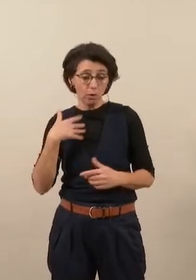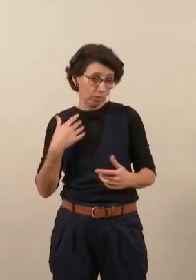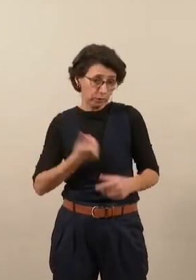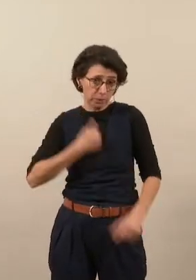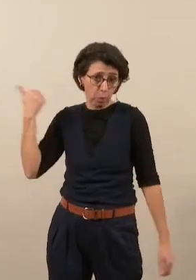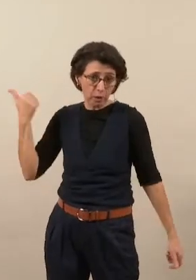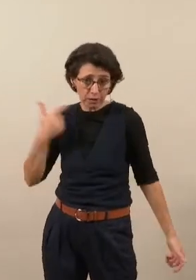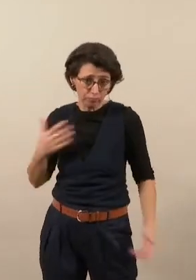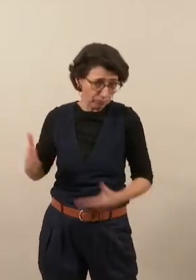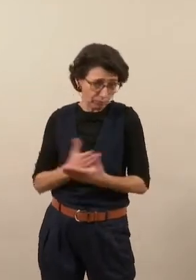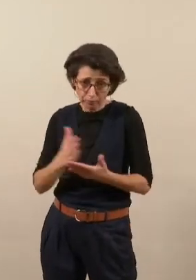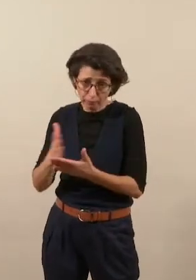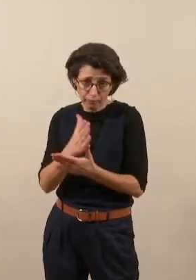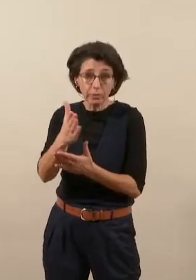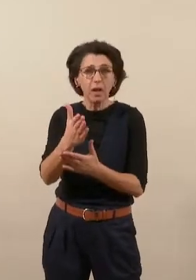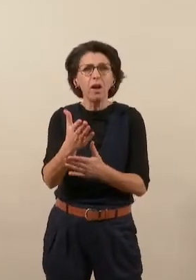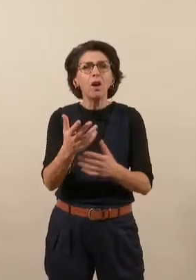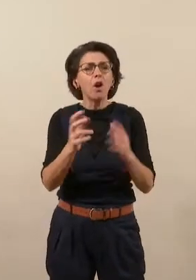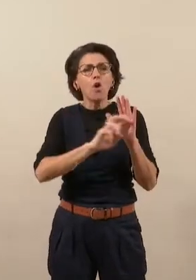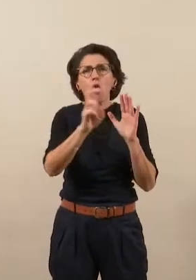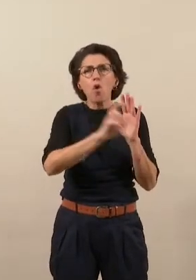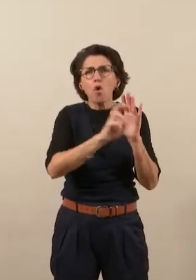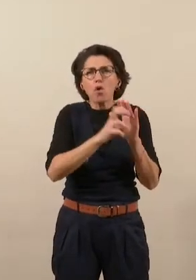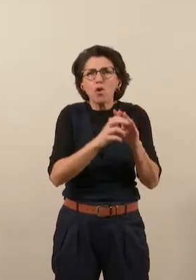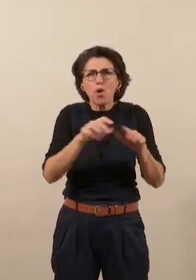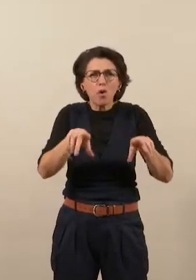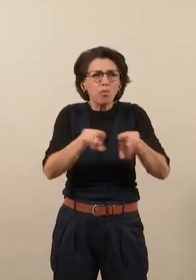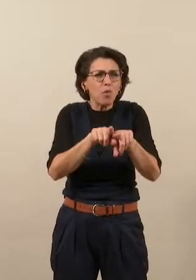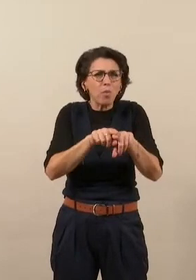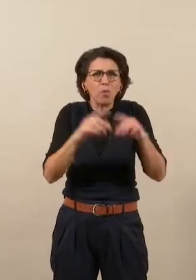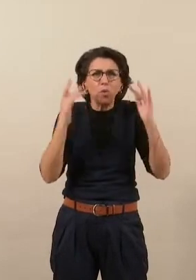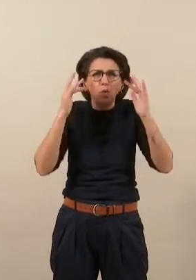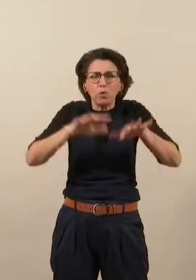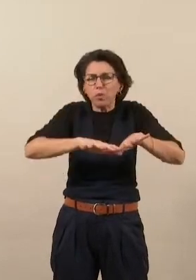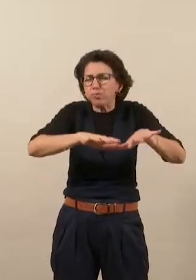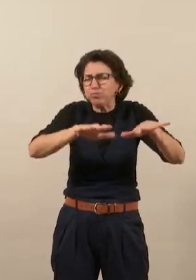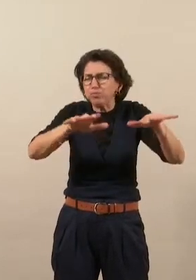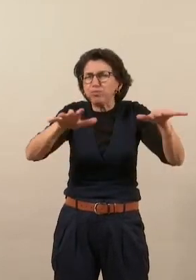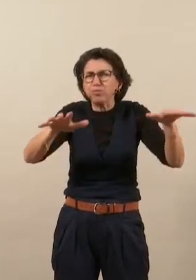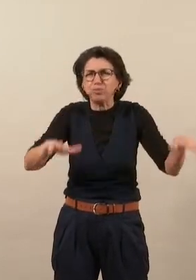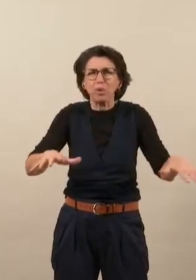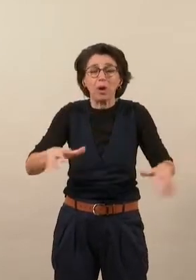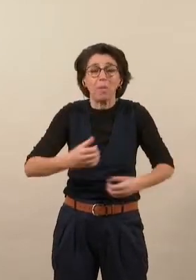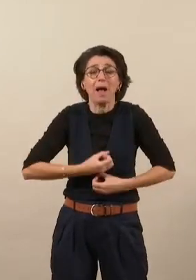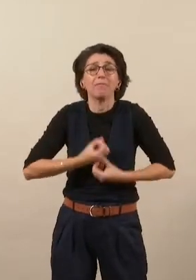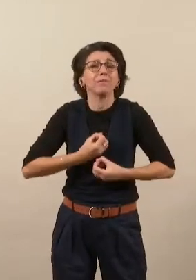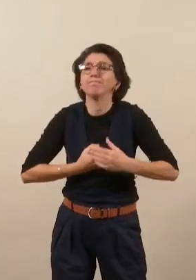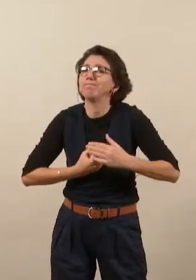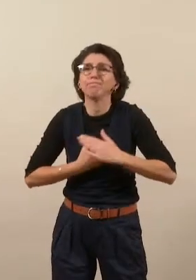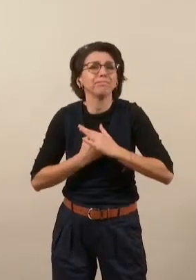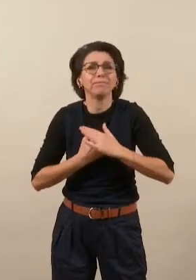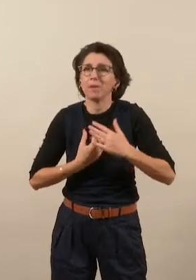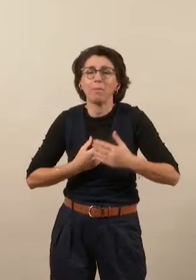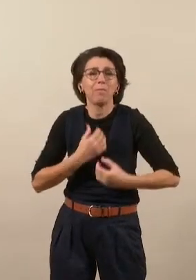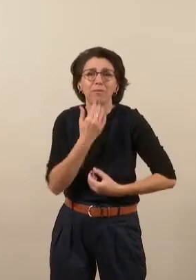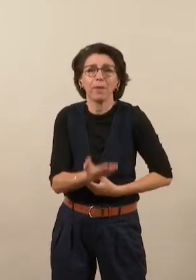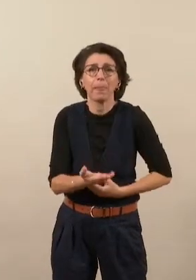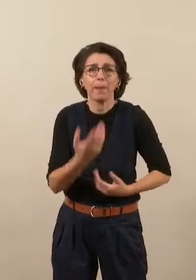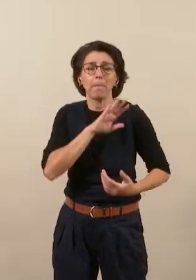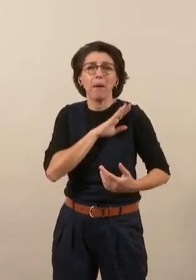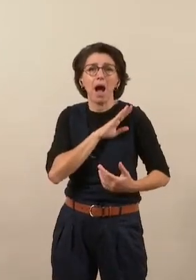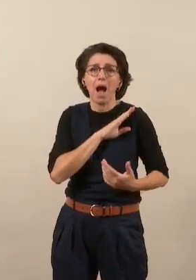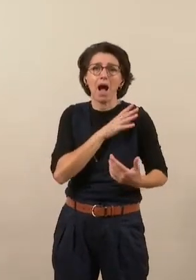à Grenoble un foisonnement culturel qui ne trouve pas les moyens de s'exprimer à cause du carcan de que